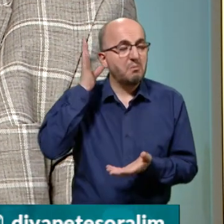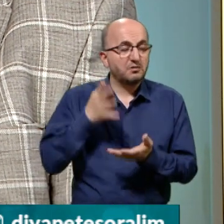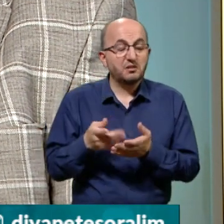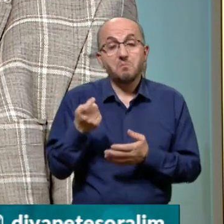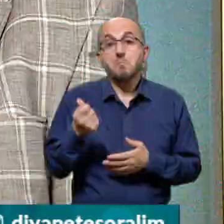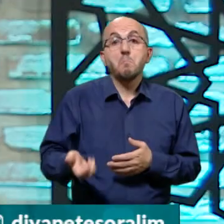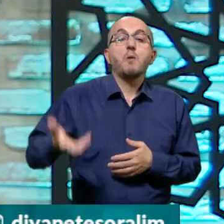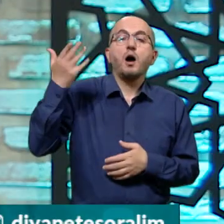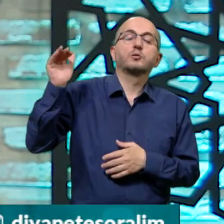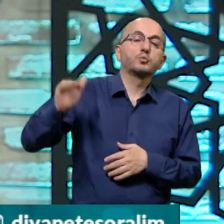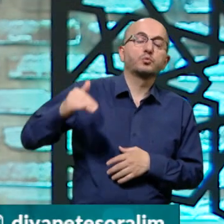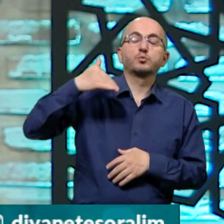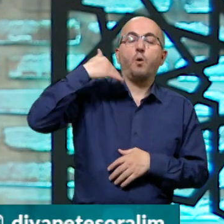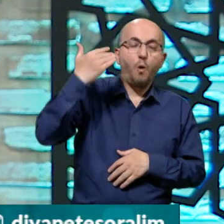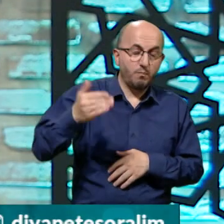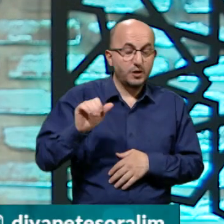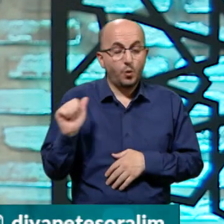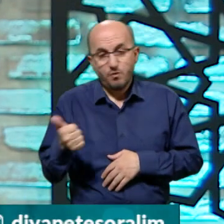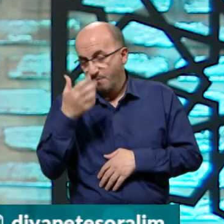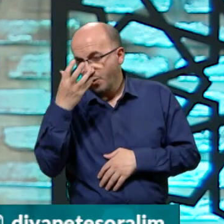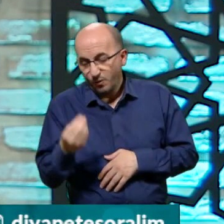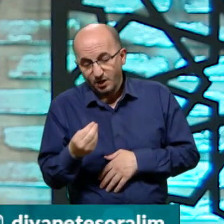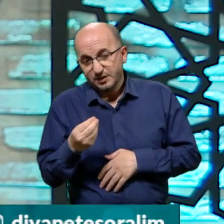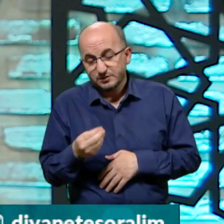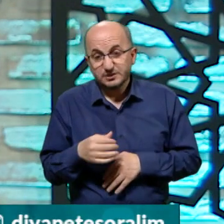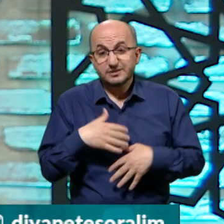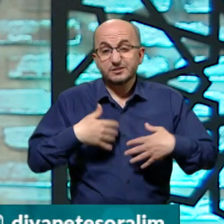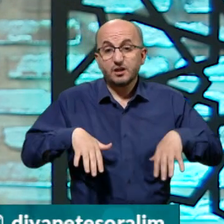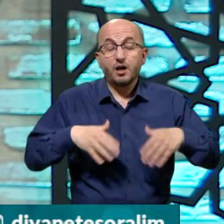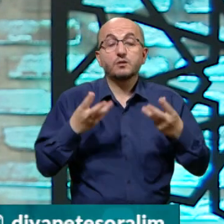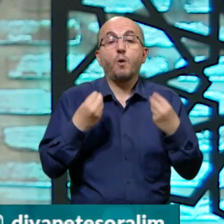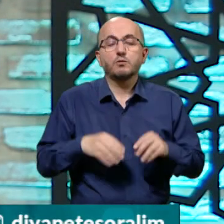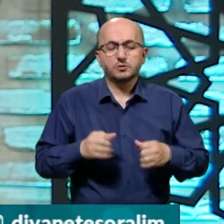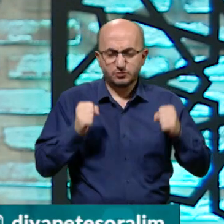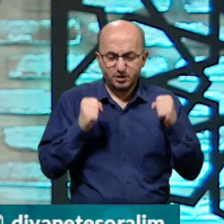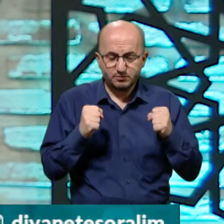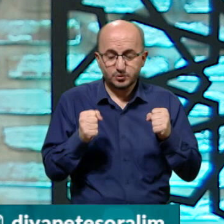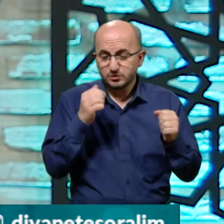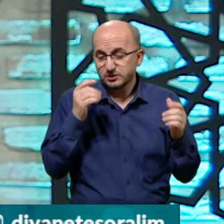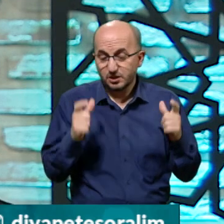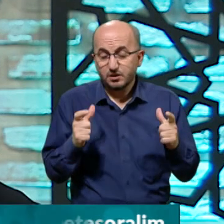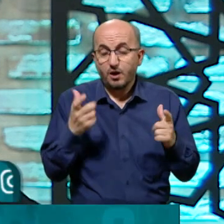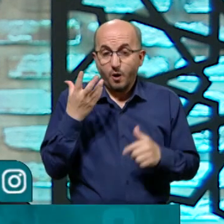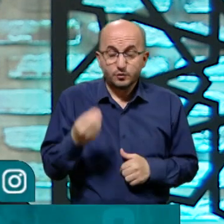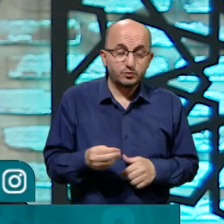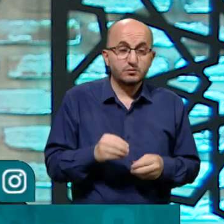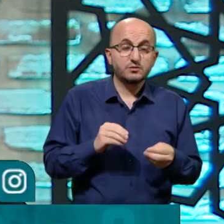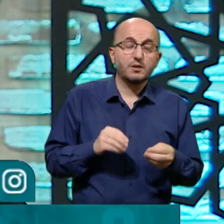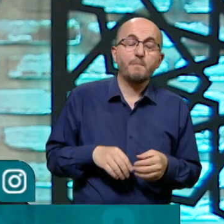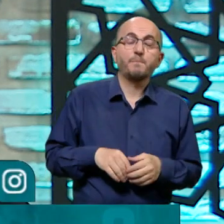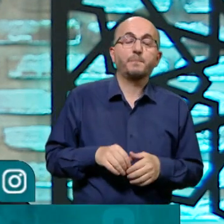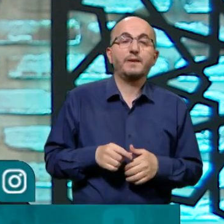pahalısı ucuzu dolmaz Önemli olan sakat olması saati yerinde olsun İbadet geçer Zorlu